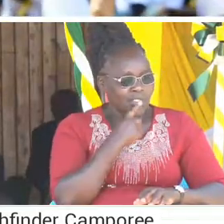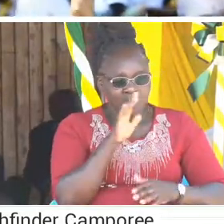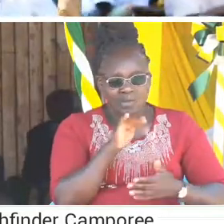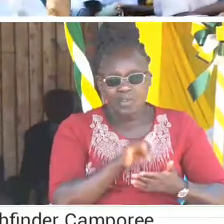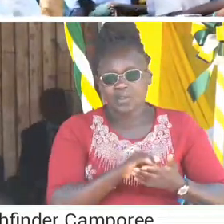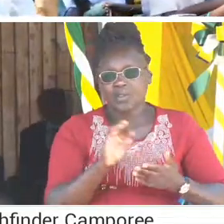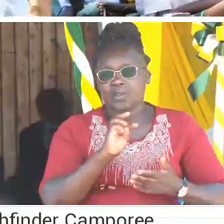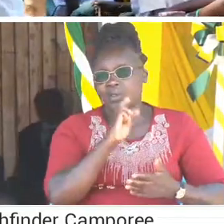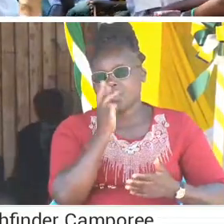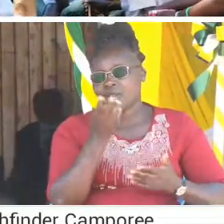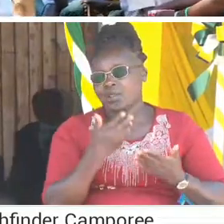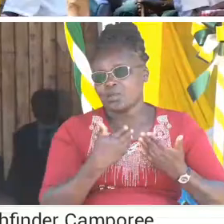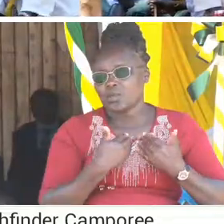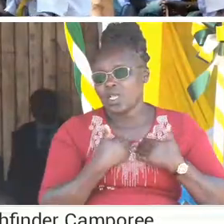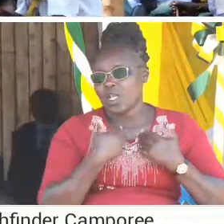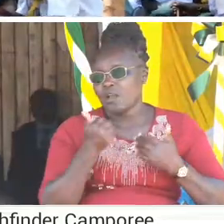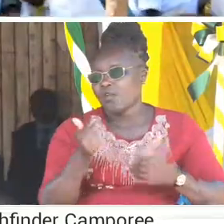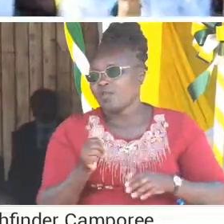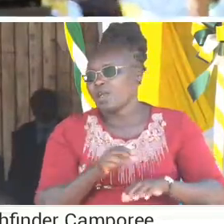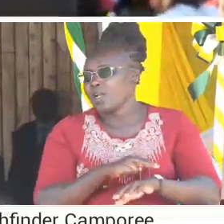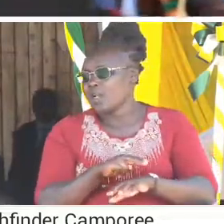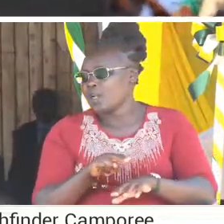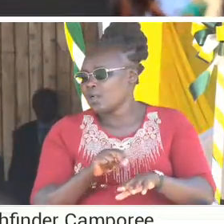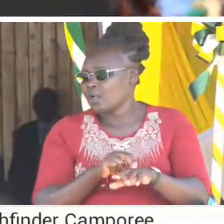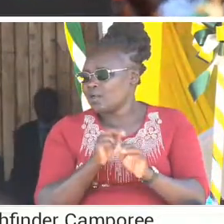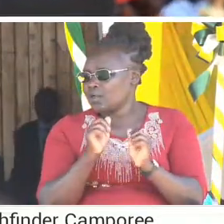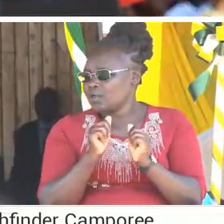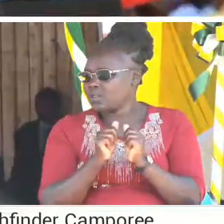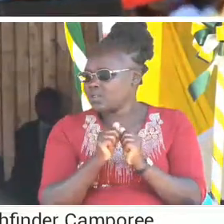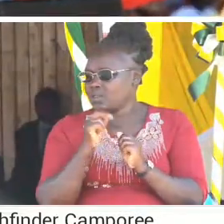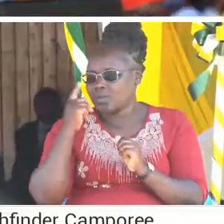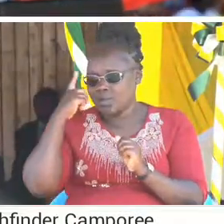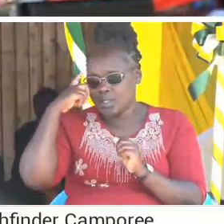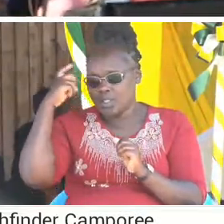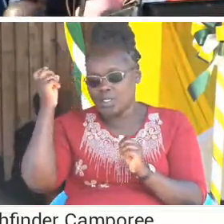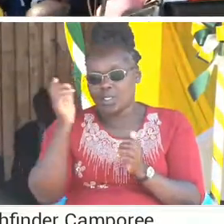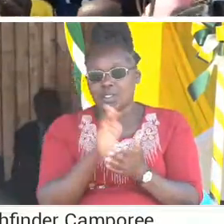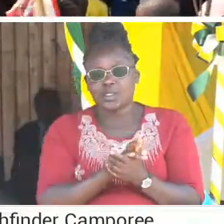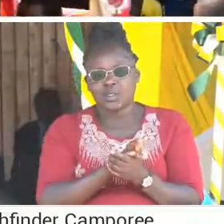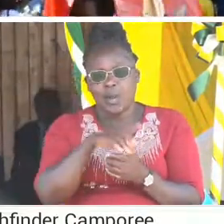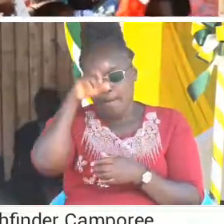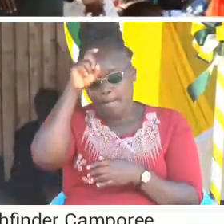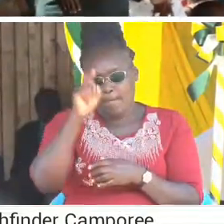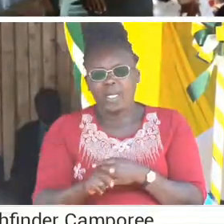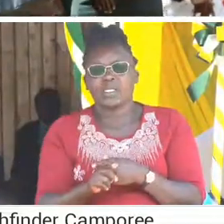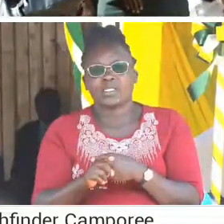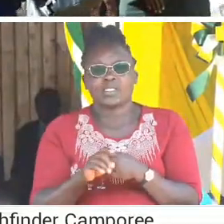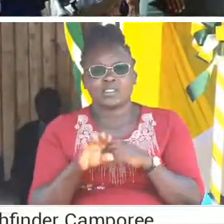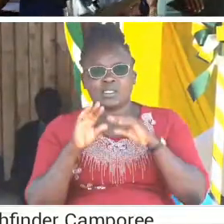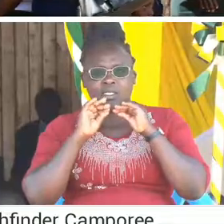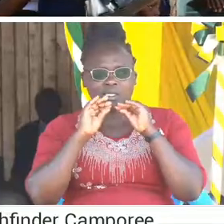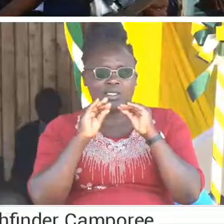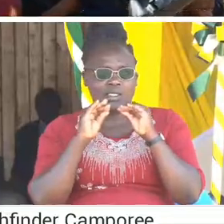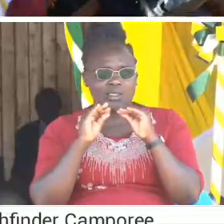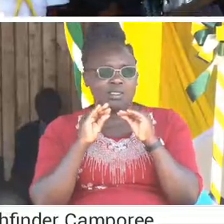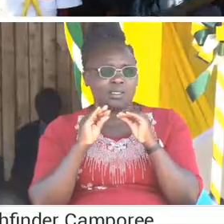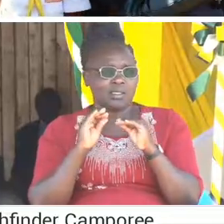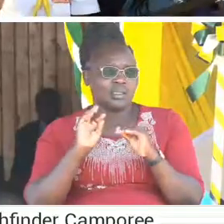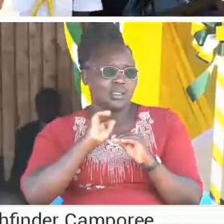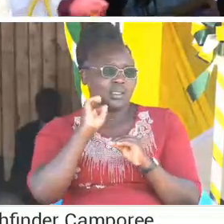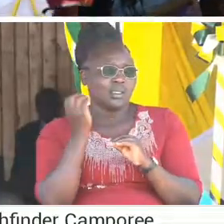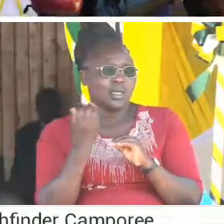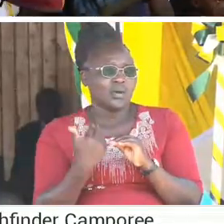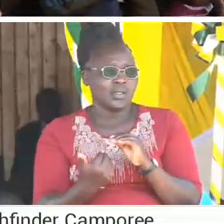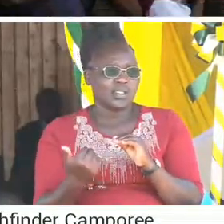ng'ambo, lazima tuwafundishe vijana wetu kuisikia sauti ya Bwana. Mtu mmoja akasema, tunayo kazi